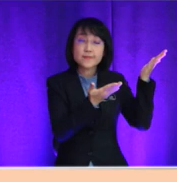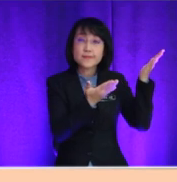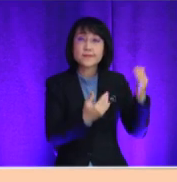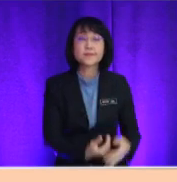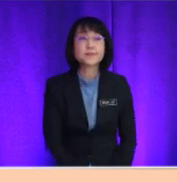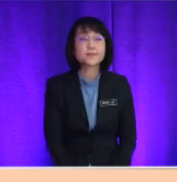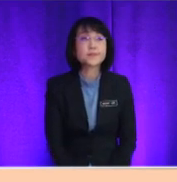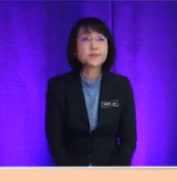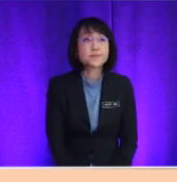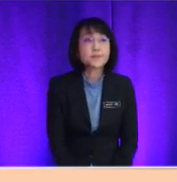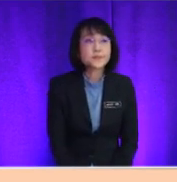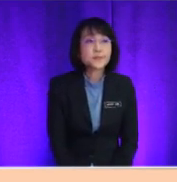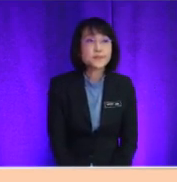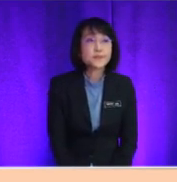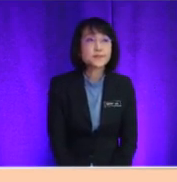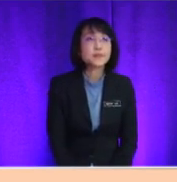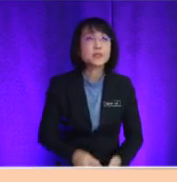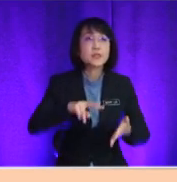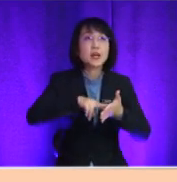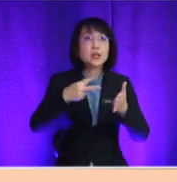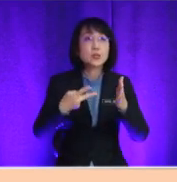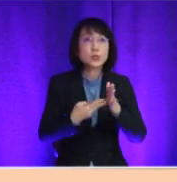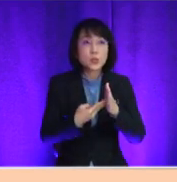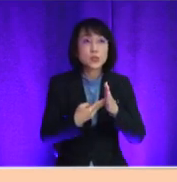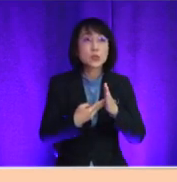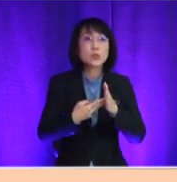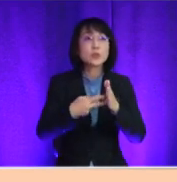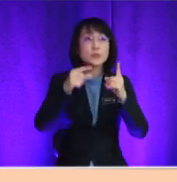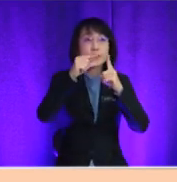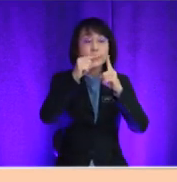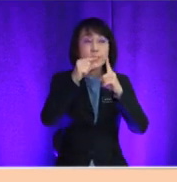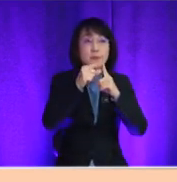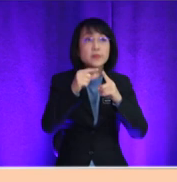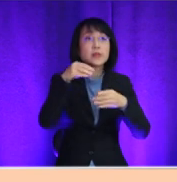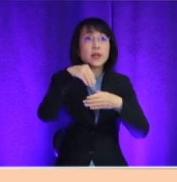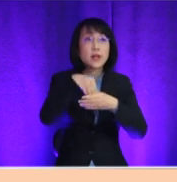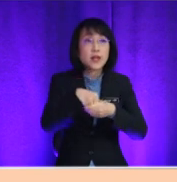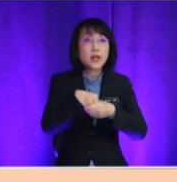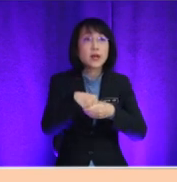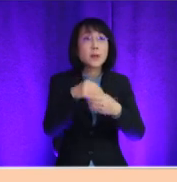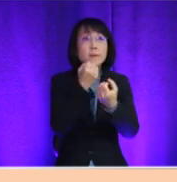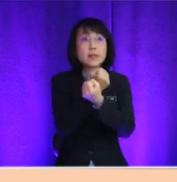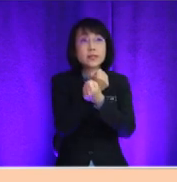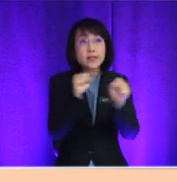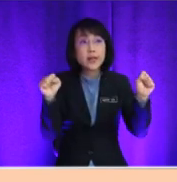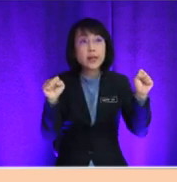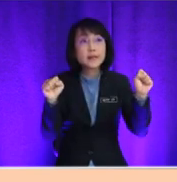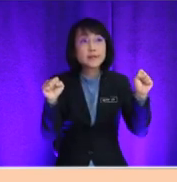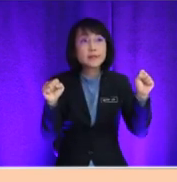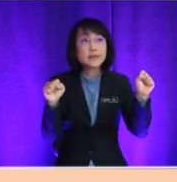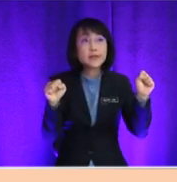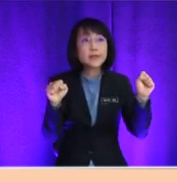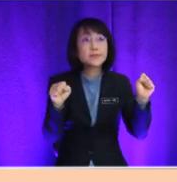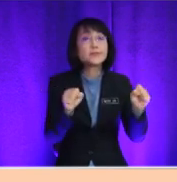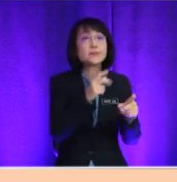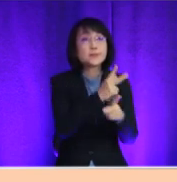adalah maksud satu istilah dalam penghematan penyediaan makanan jadi ini masuk